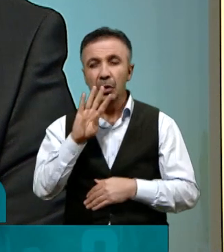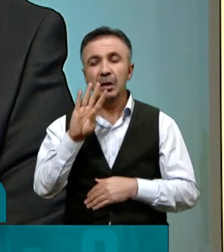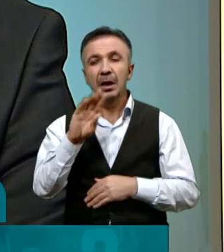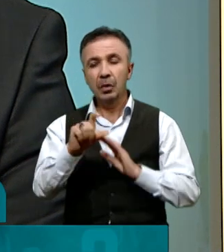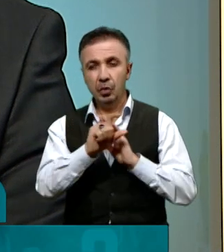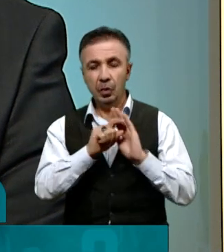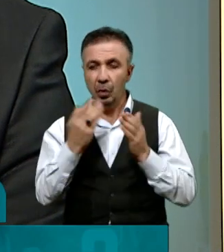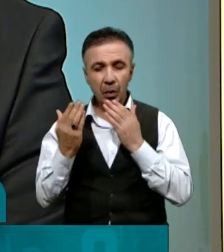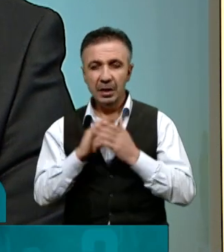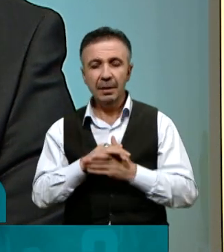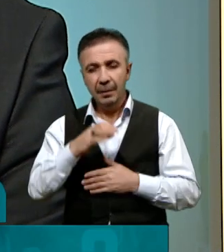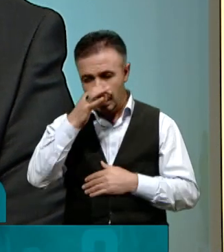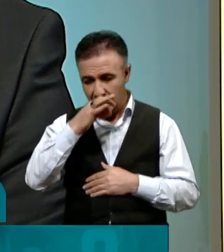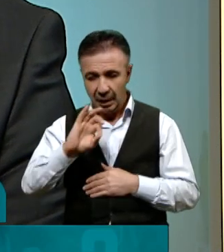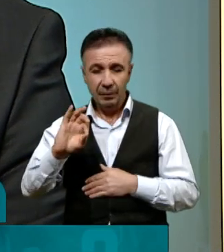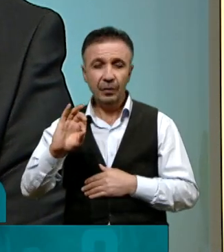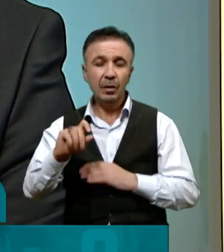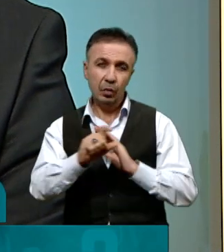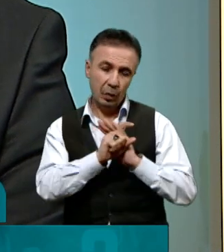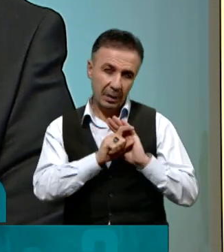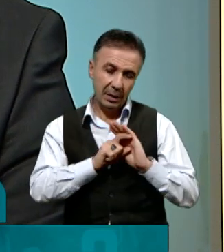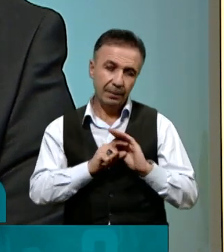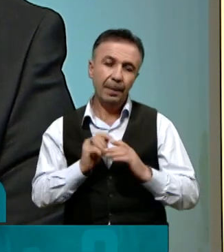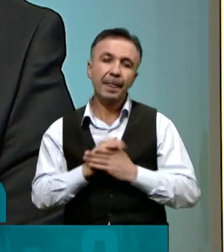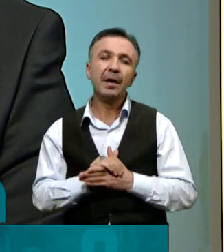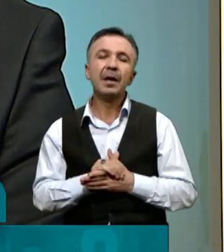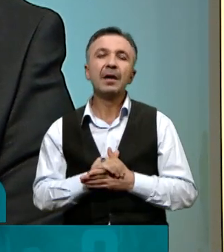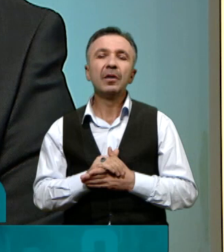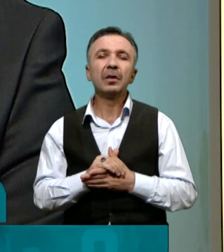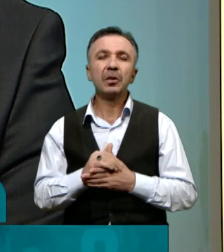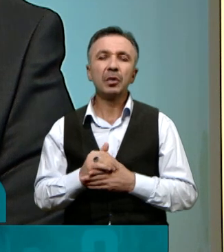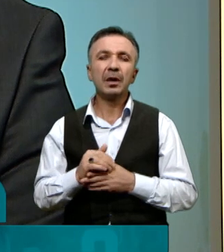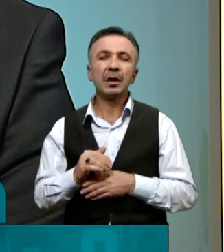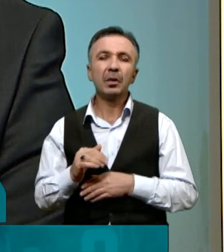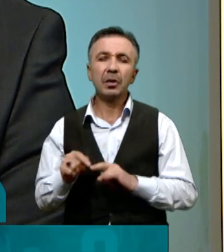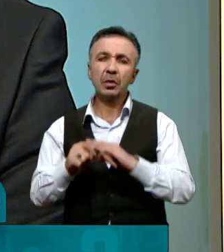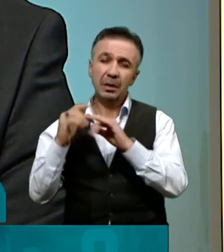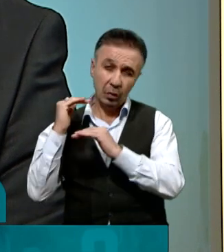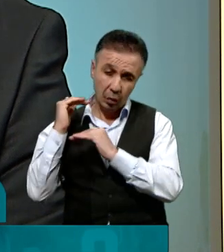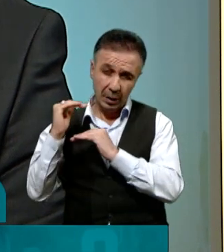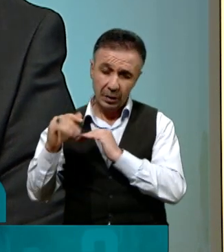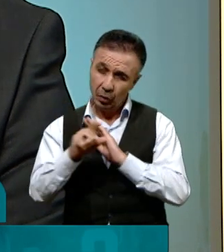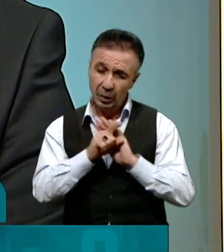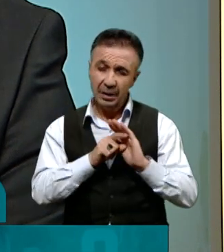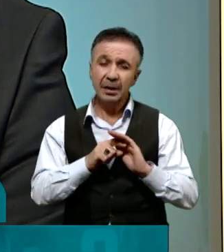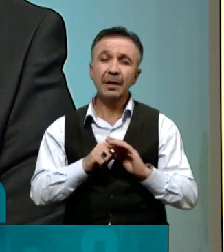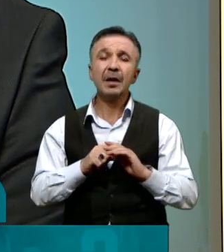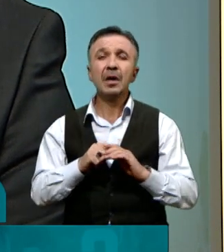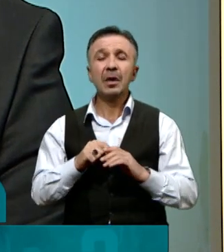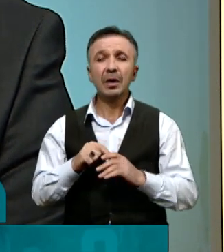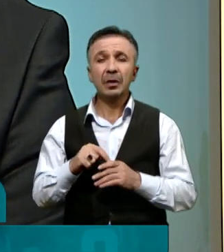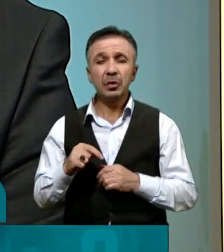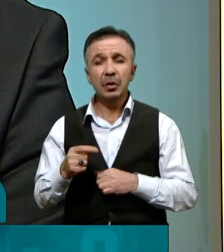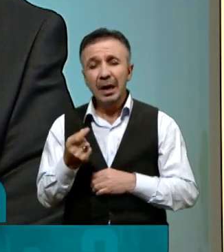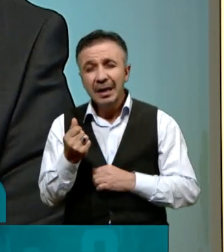Evet ne yaparım? Elemtara yani Fil suresi. Değil mi? Sonra Lilafi Kureyş. Değil mi? Kureyş suresi. Peki Maun suresi.